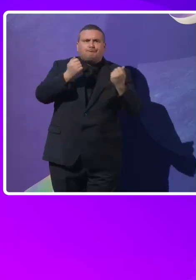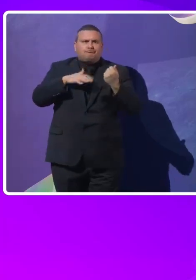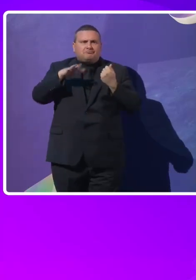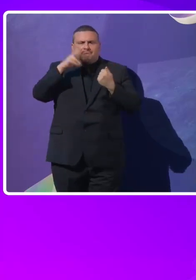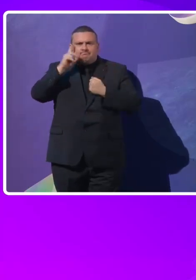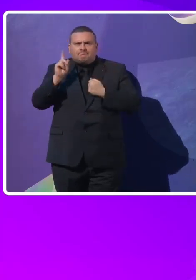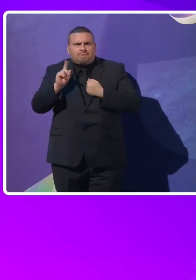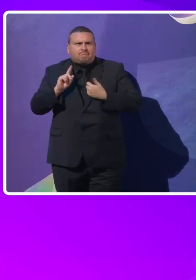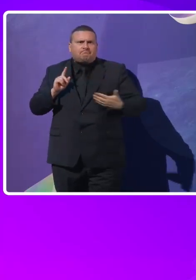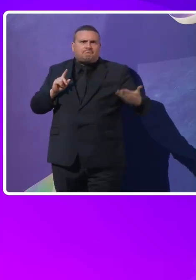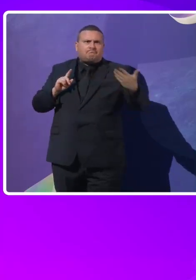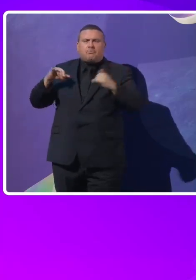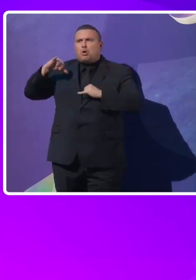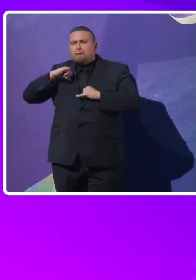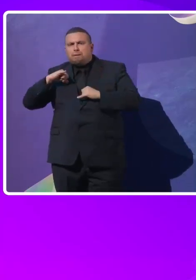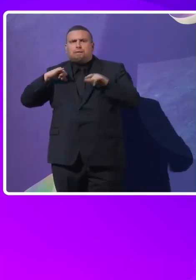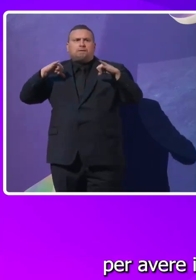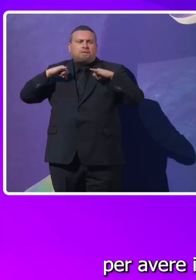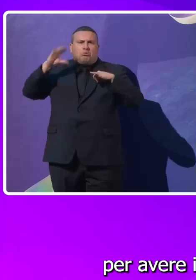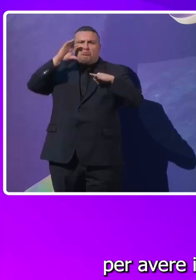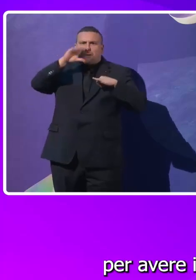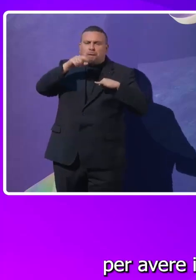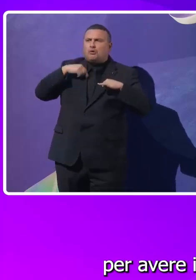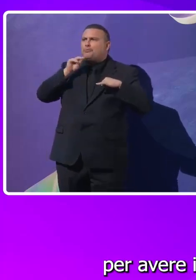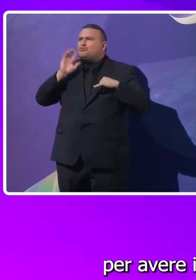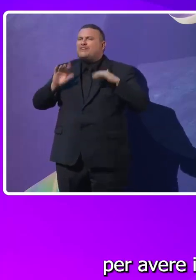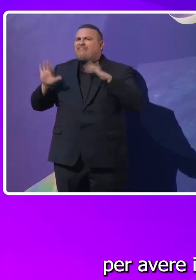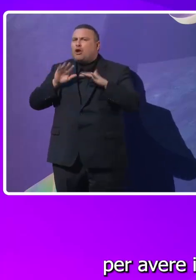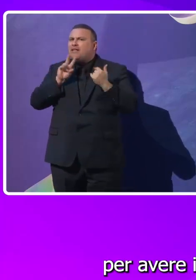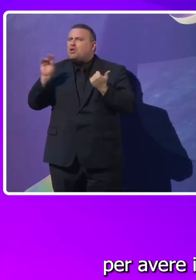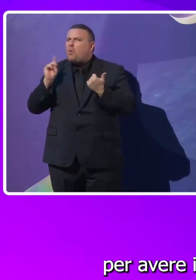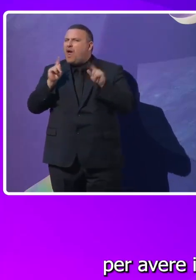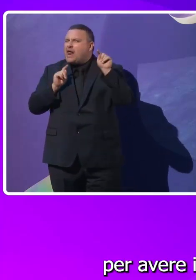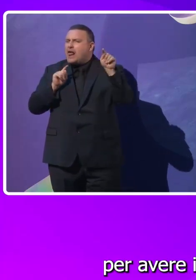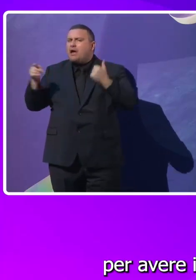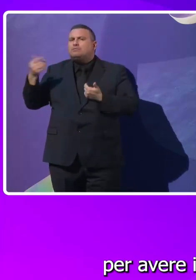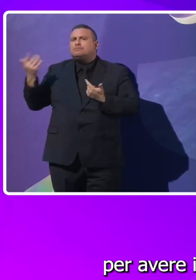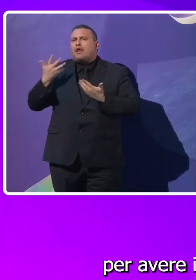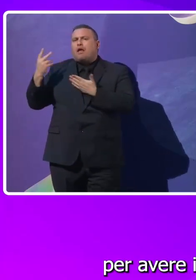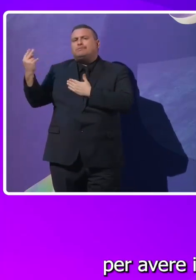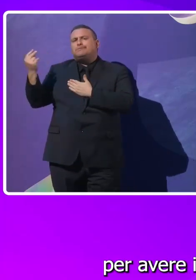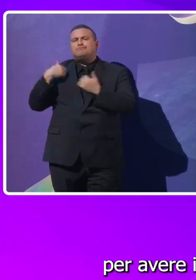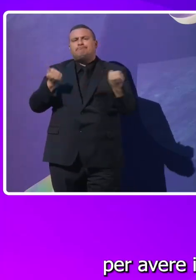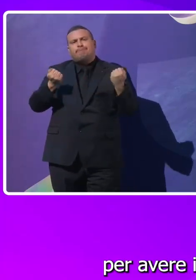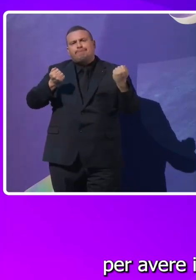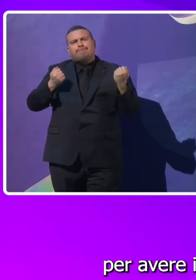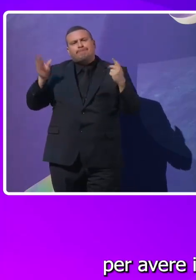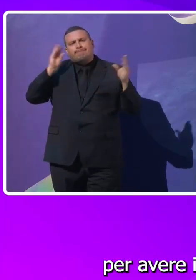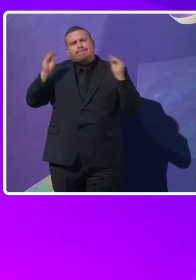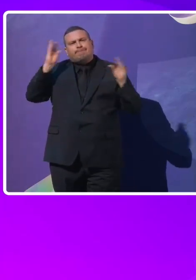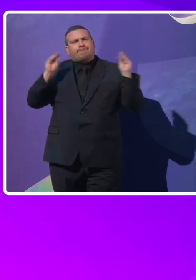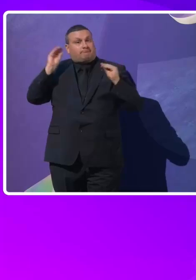luogo di villeggiatura in un luogo turistico per avere invece delle informazioni rispetto al luogo che sto che